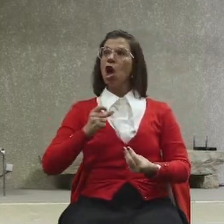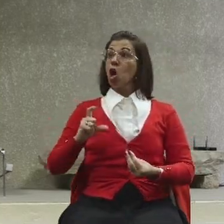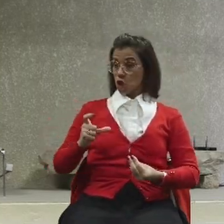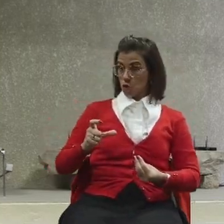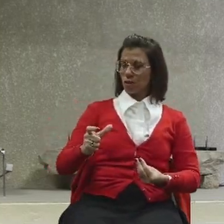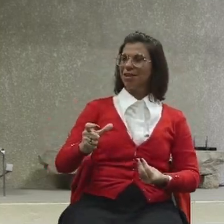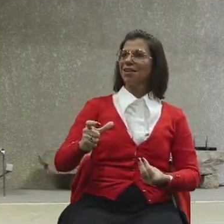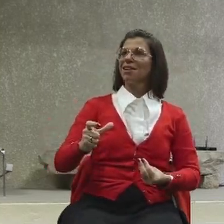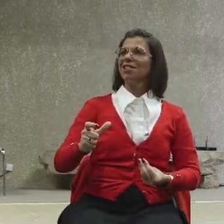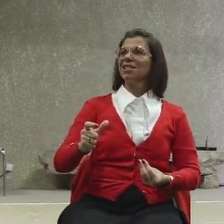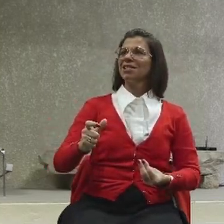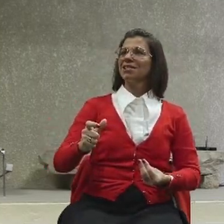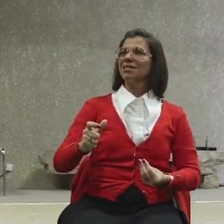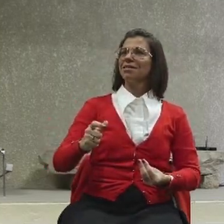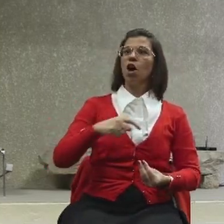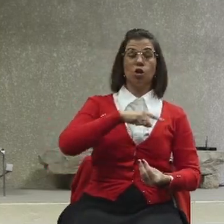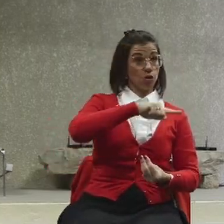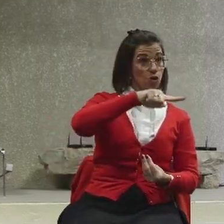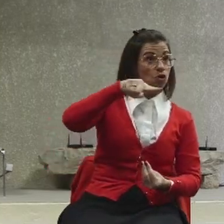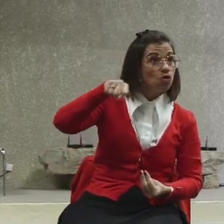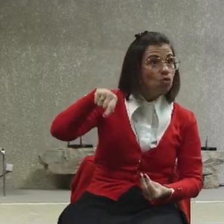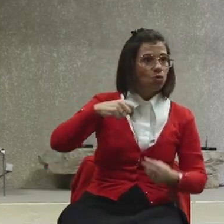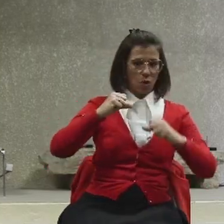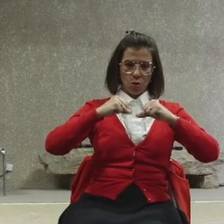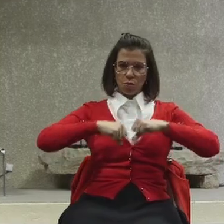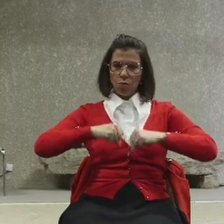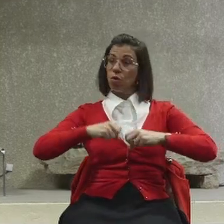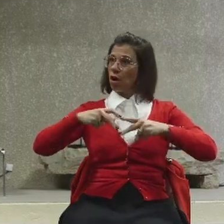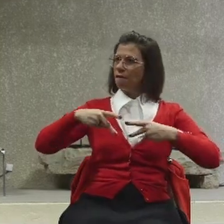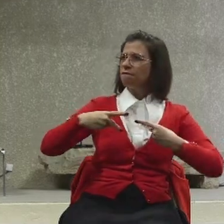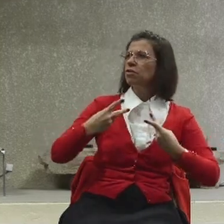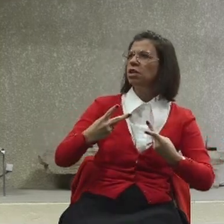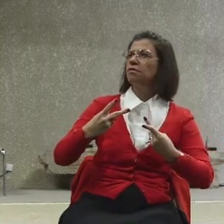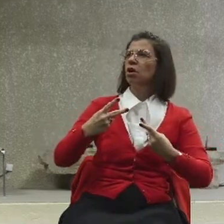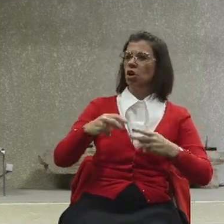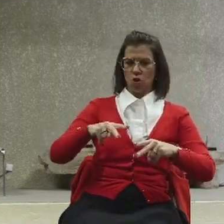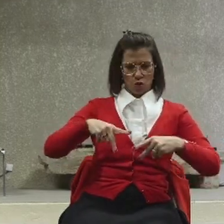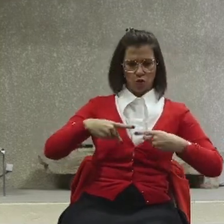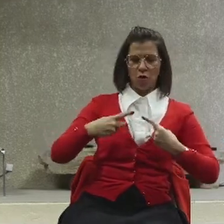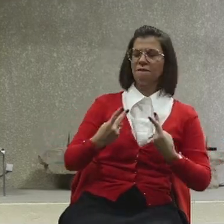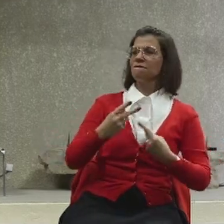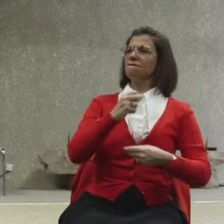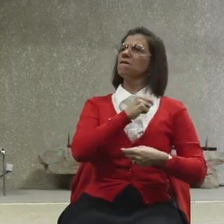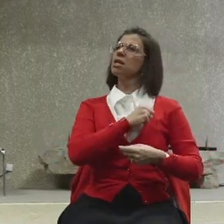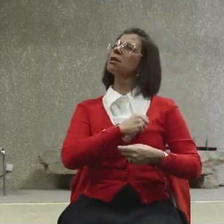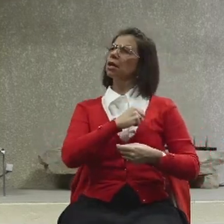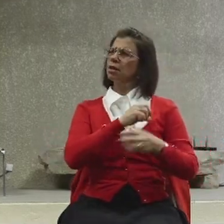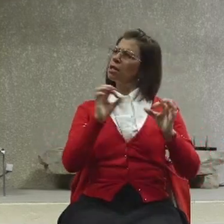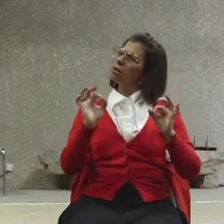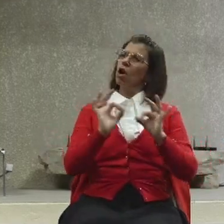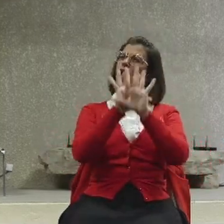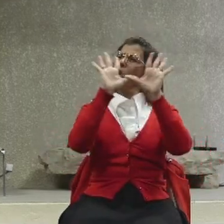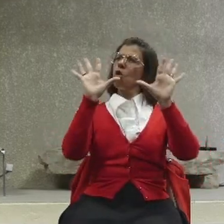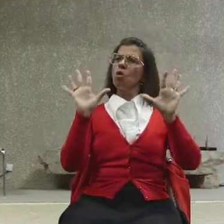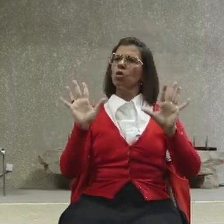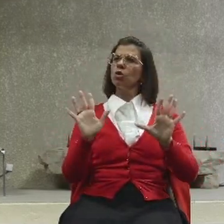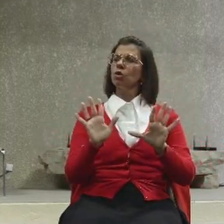des marques tellement indélébiles que les gens vivent avec et sont encore sous